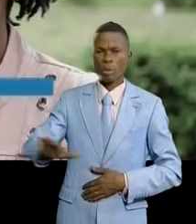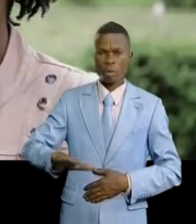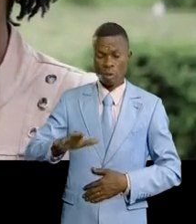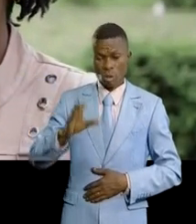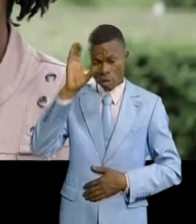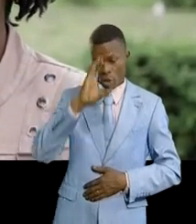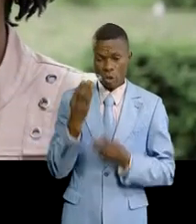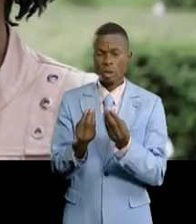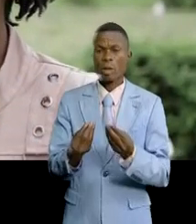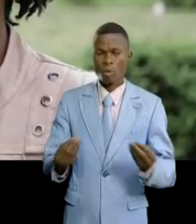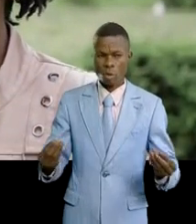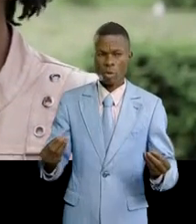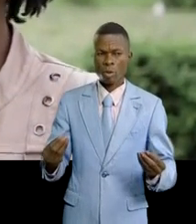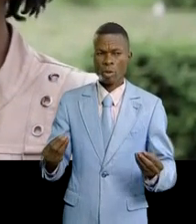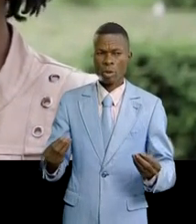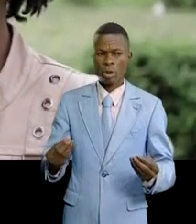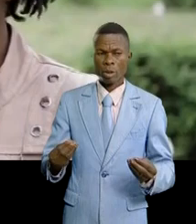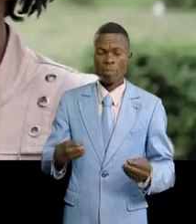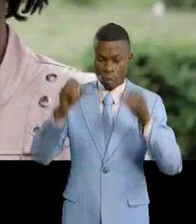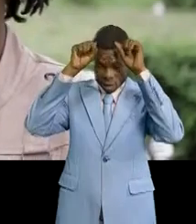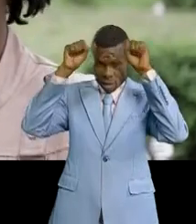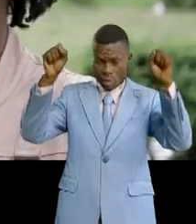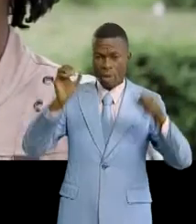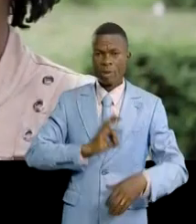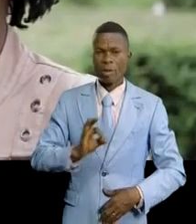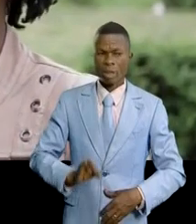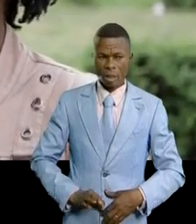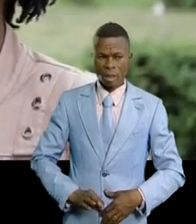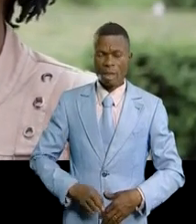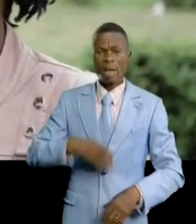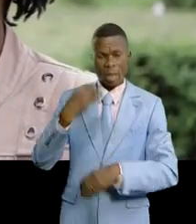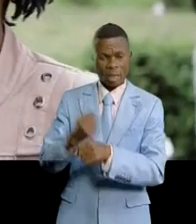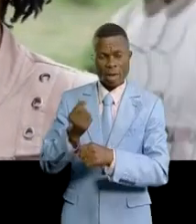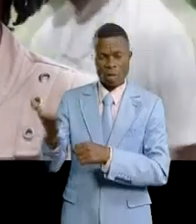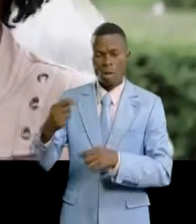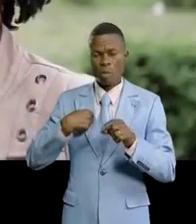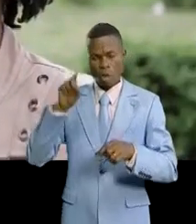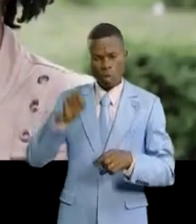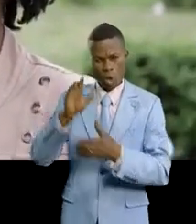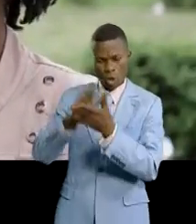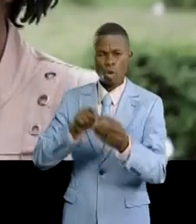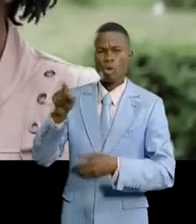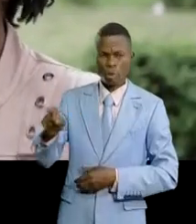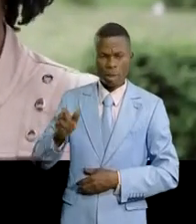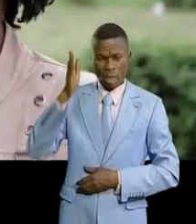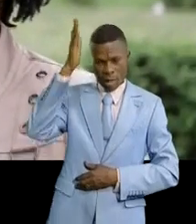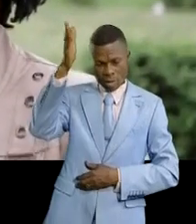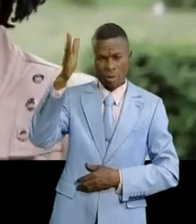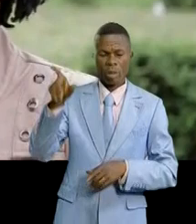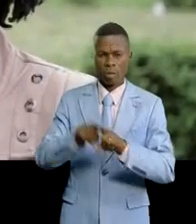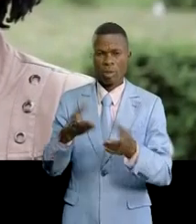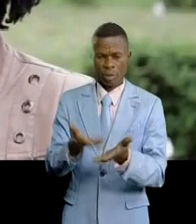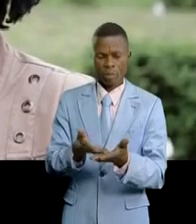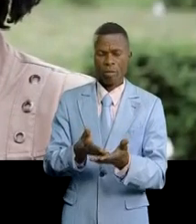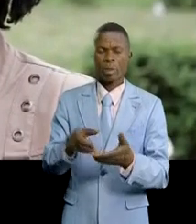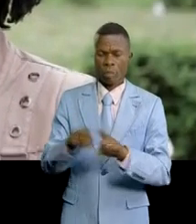manière dont nos présidents, le président factuel, est en train de faire. On veut aussi les remplacer, faire le mieux que ce qu'il est en train